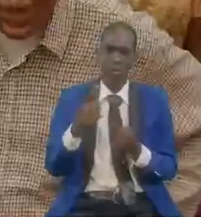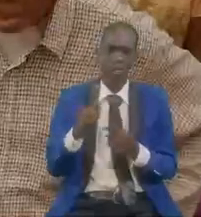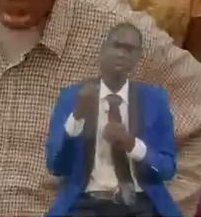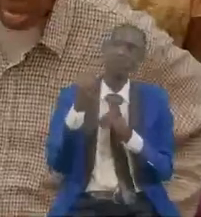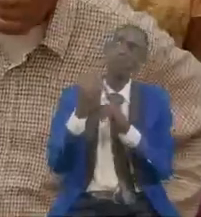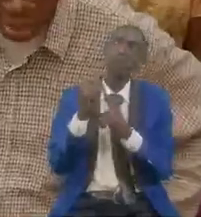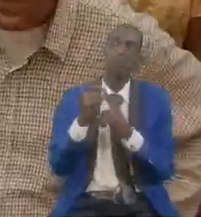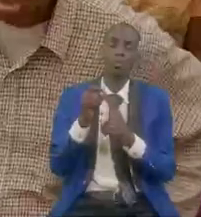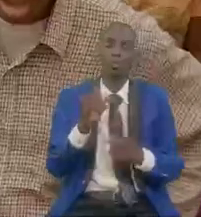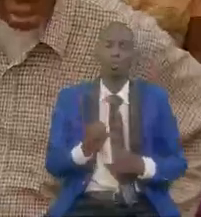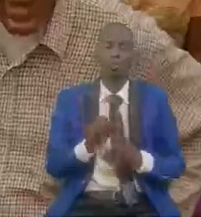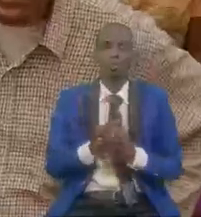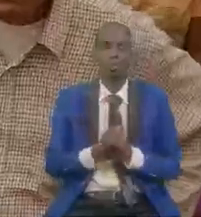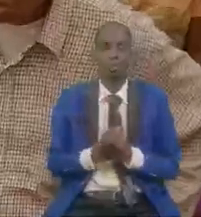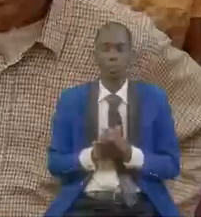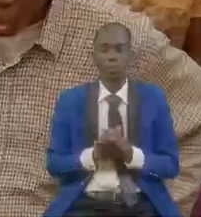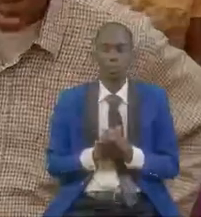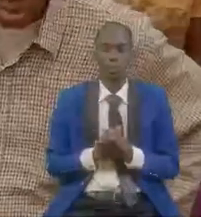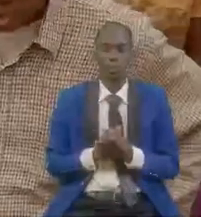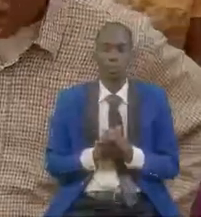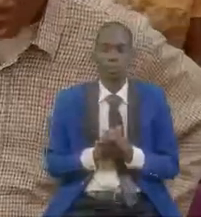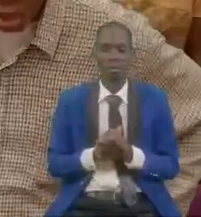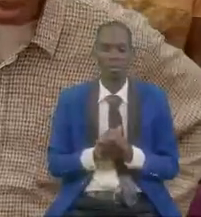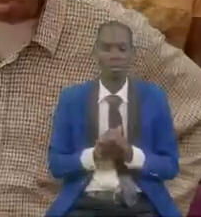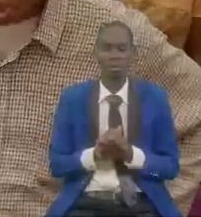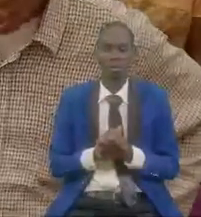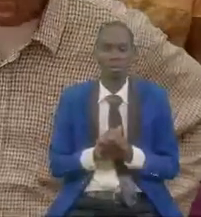Soyez pratiquant de la parole.